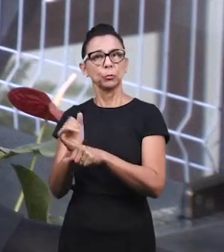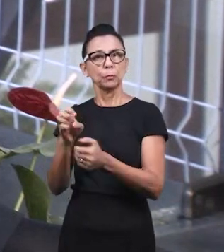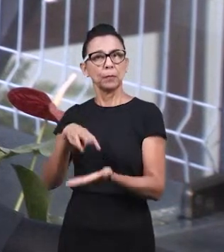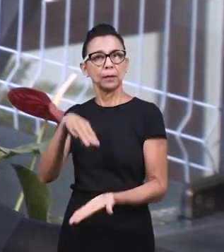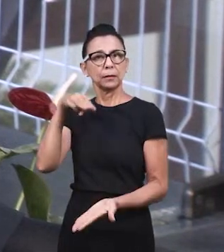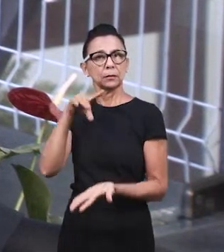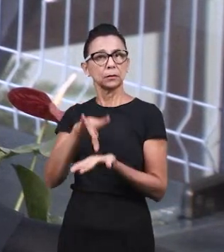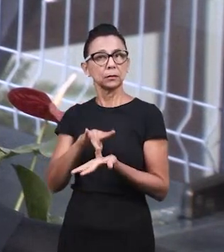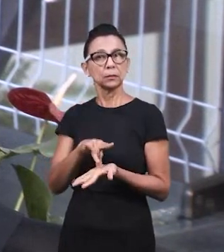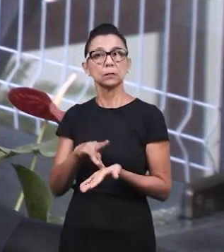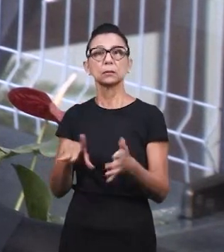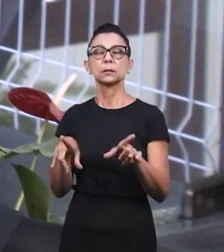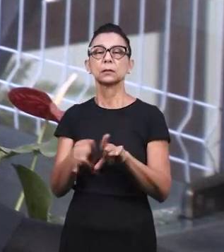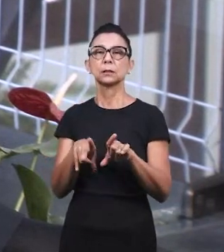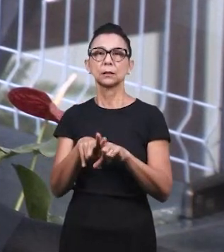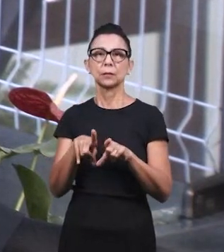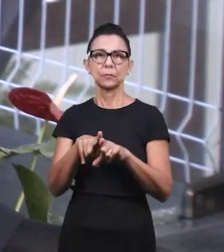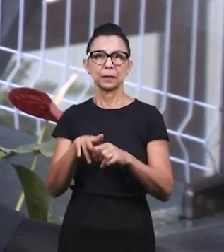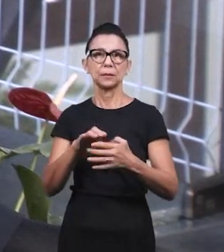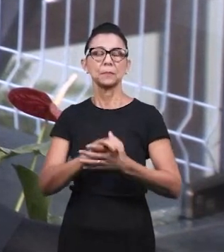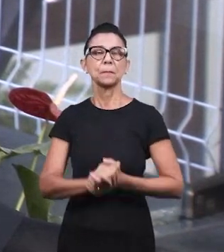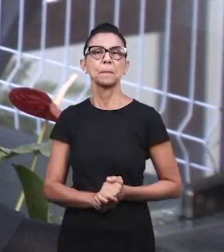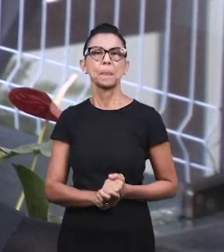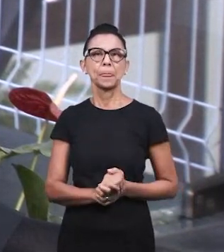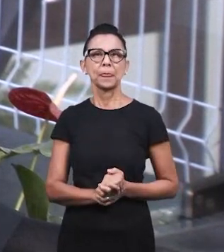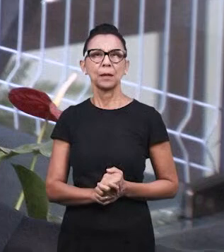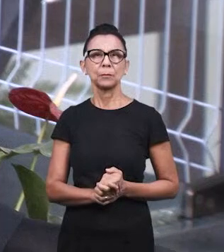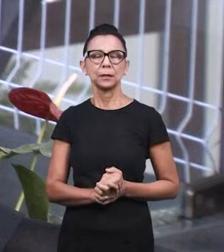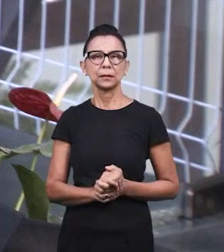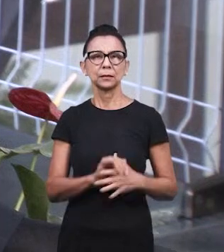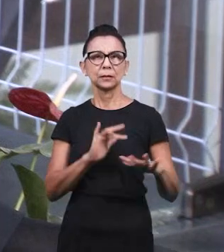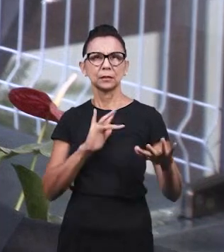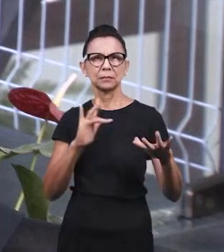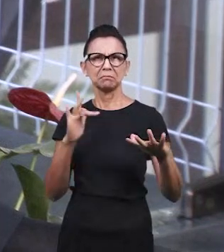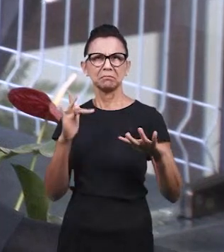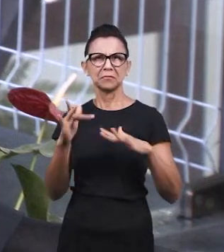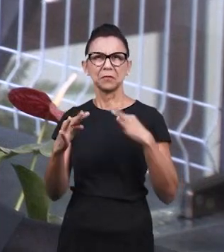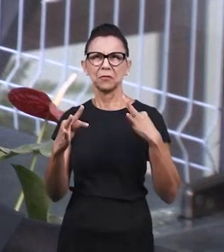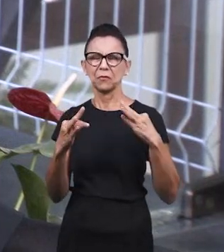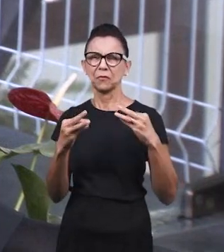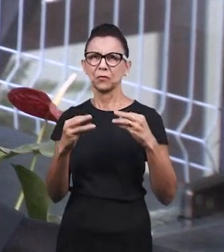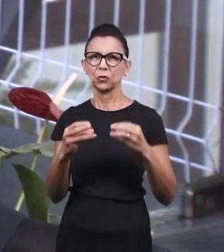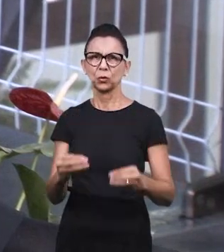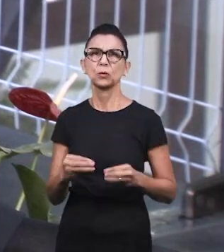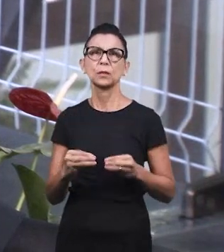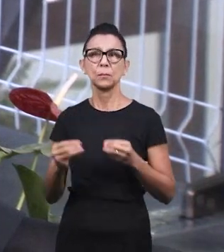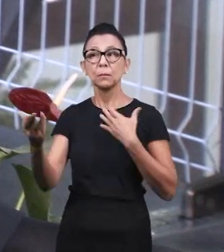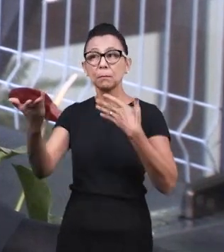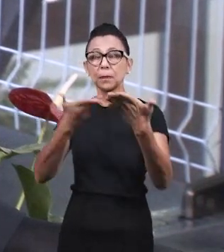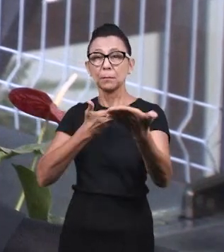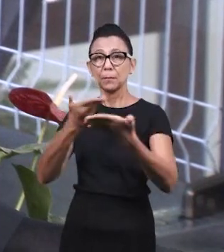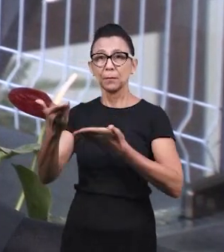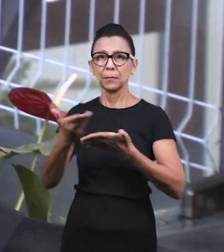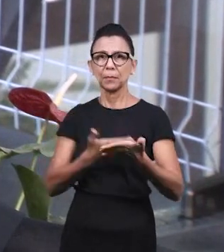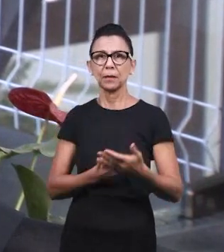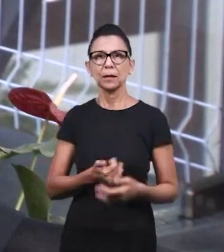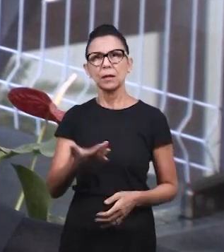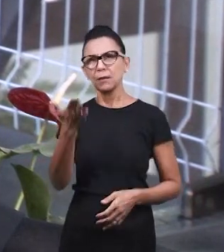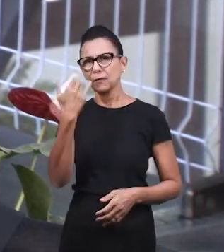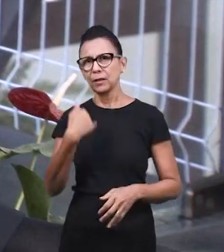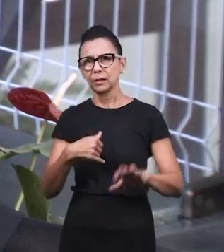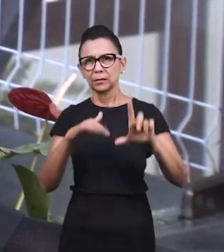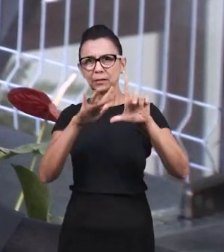déjà transmis dans le canal de l'Église chrétienne Maranatha sur YouTube et par nos applications aussi. Et en plus de cela, vous pouvez